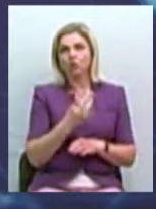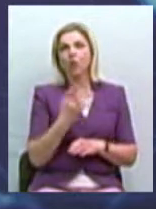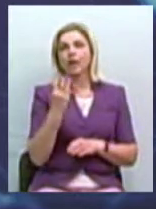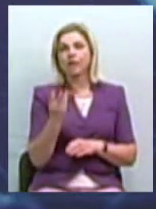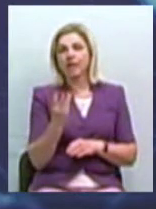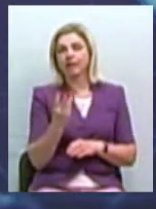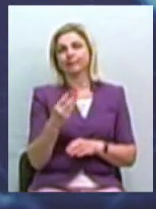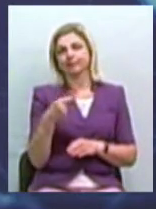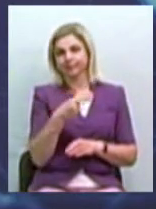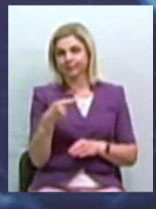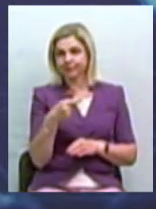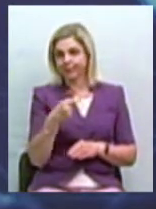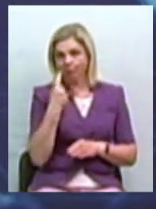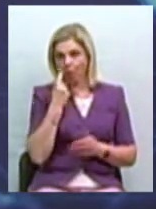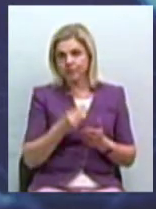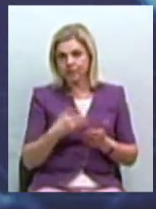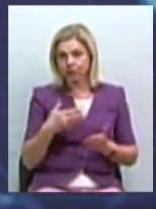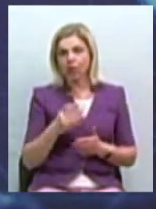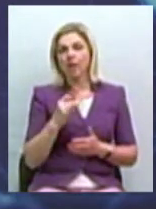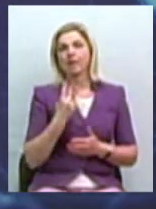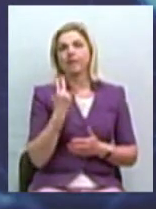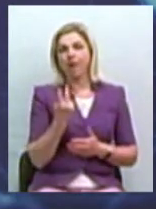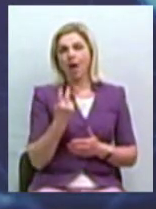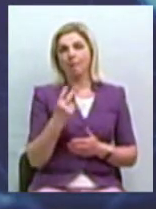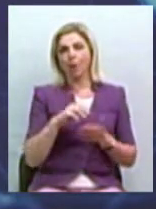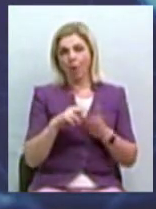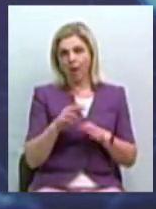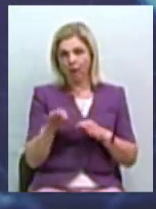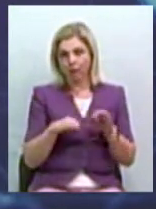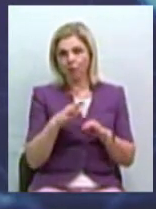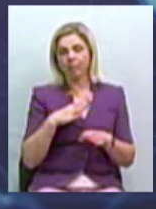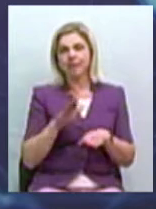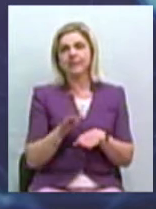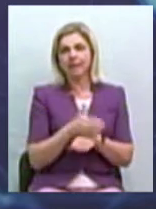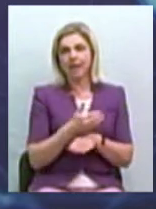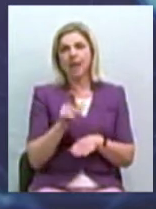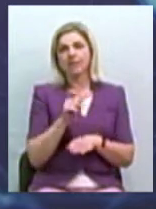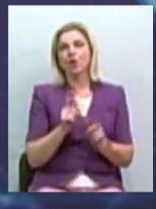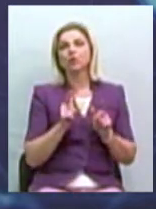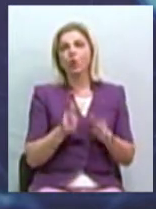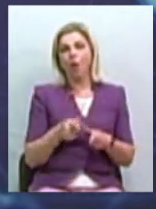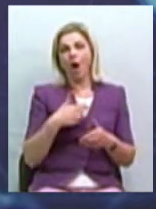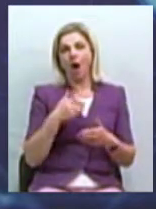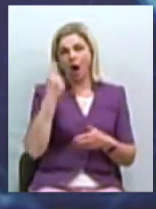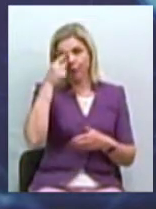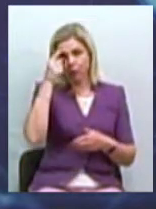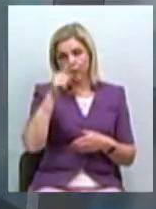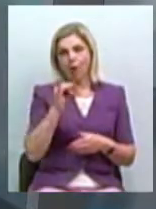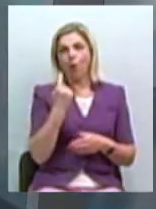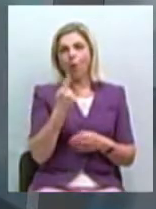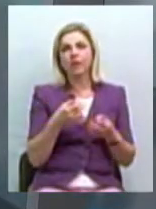негативну оцінку і 2 проєкти були зняті з розгляду за згодами авторів і 1 проєкт був недопущений